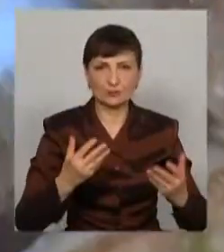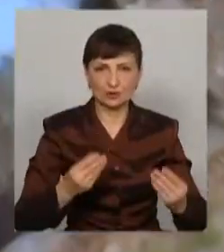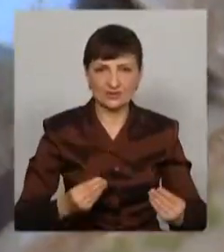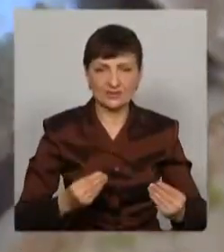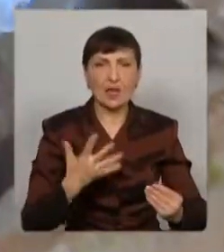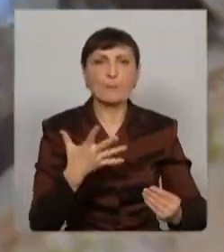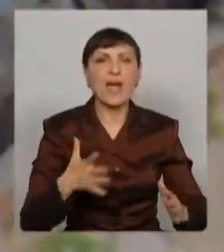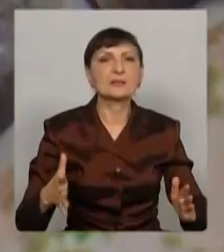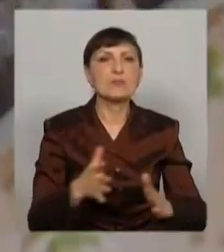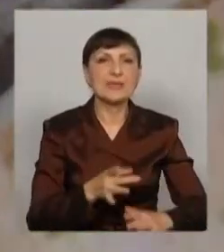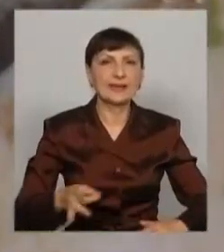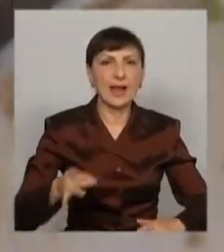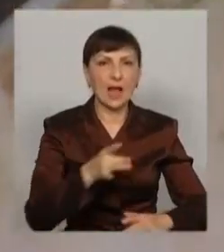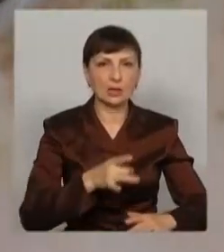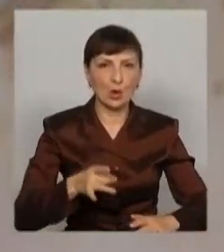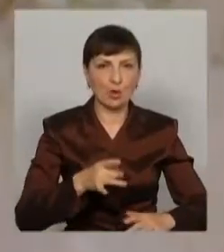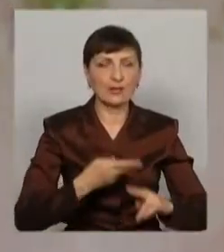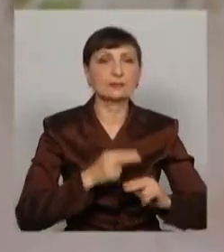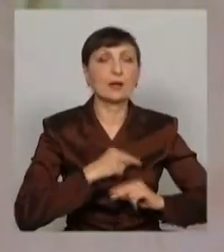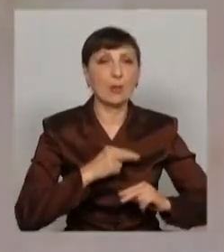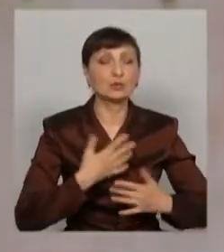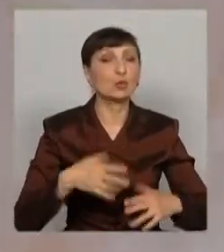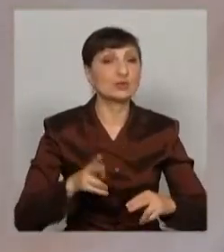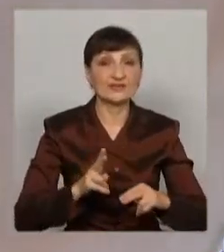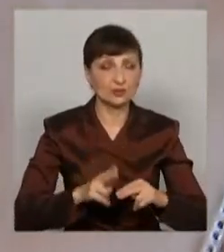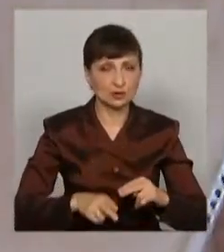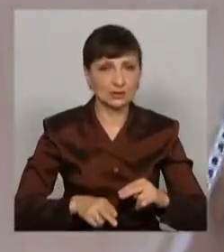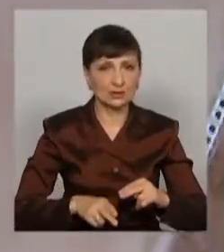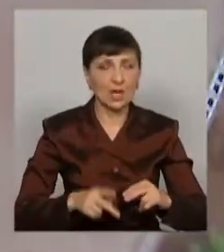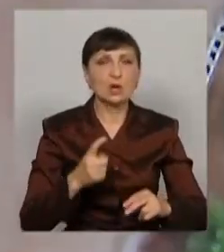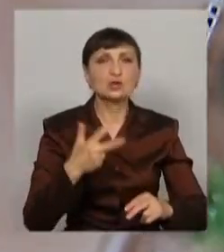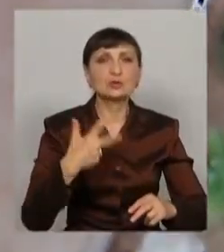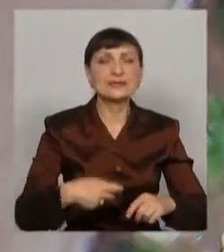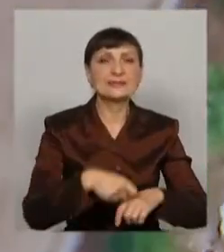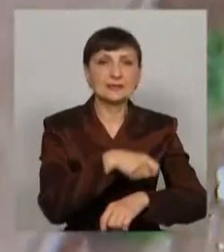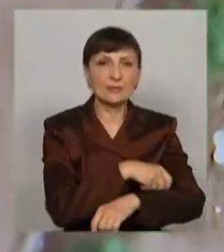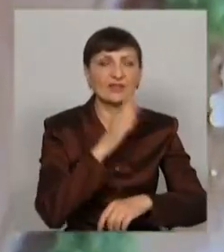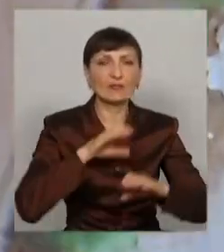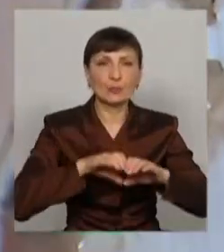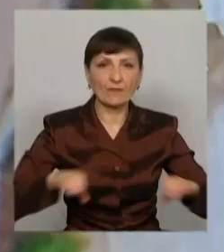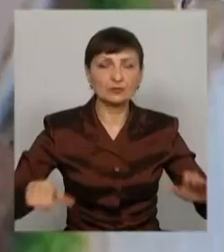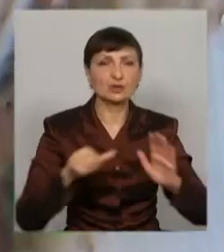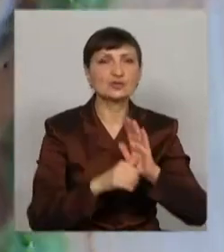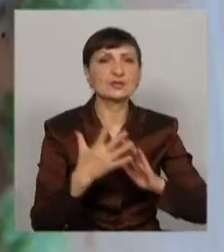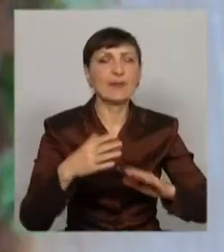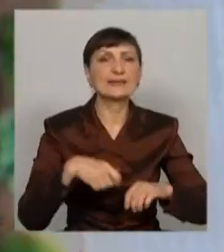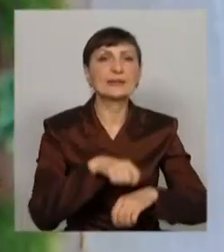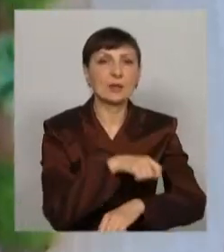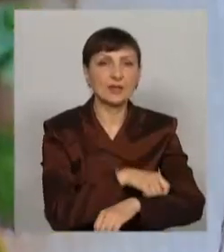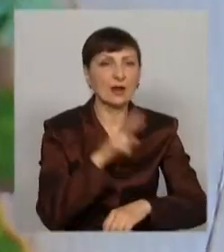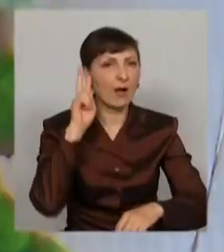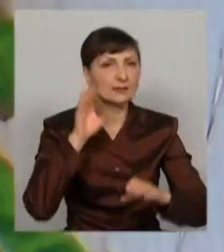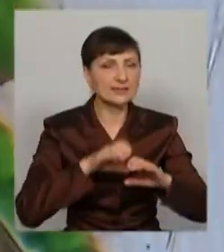5 микрорайонах данные работы совершены. 130 километров водопроводных и 65 километров канализационных